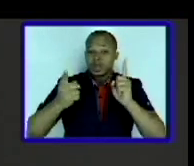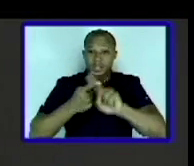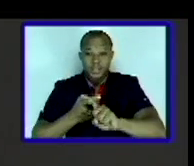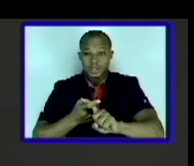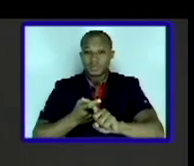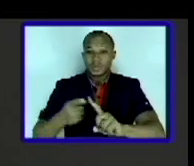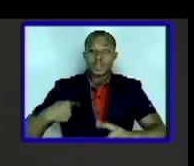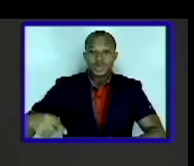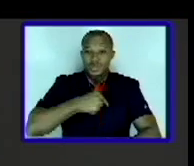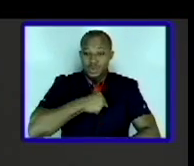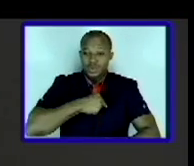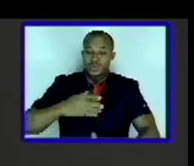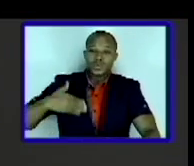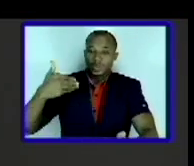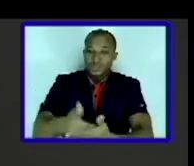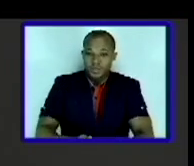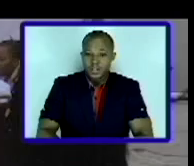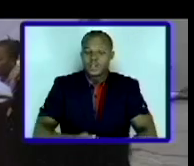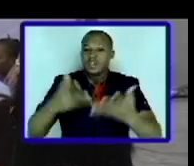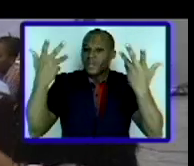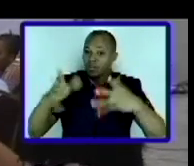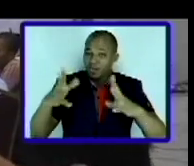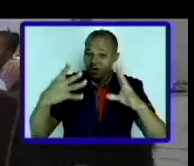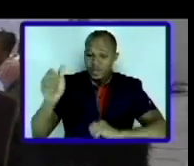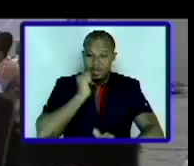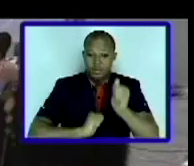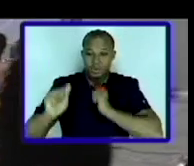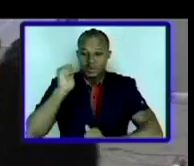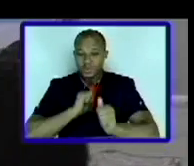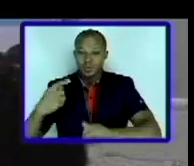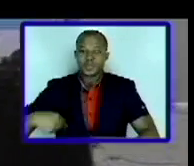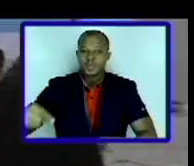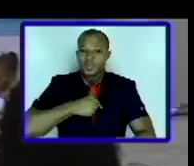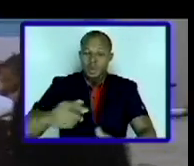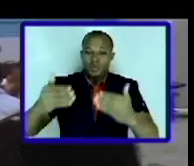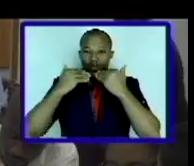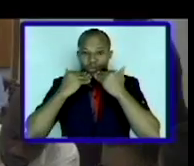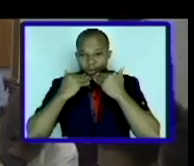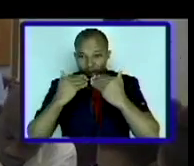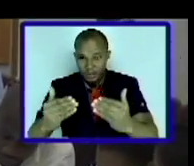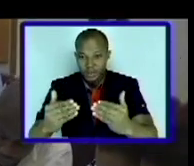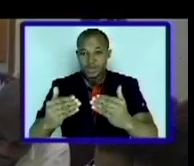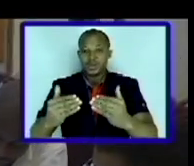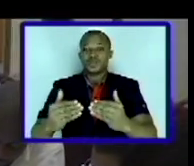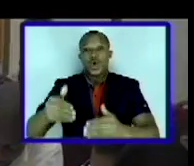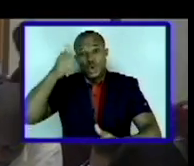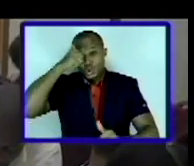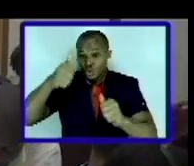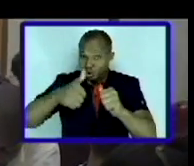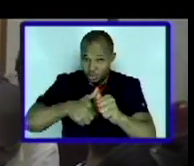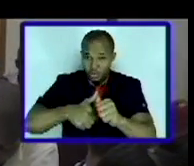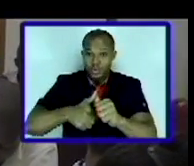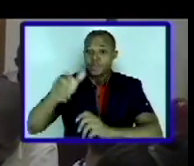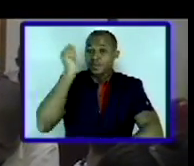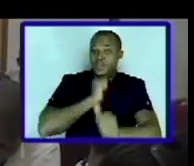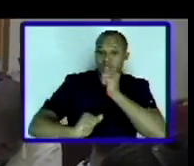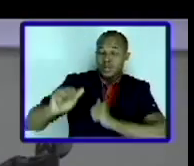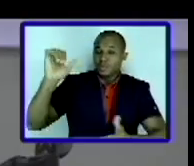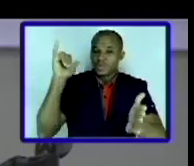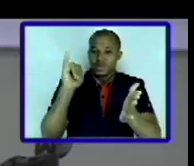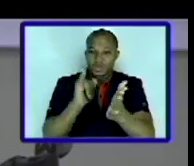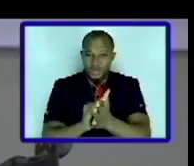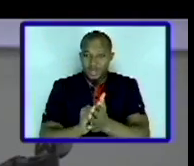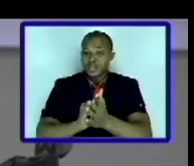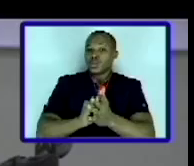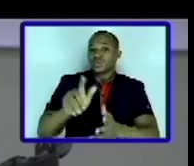zanmi téléspectateur nous rive nan fin émission pour semaine ça. Avant nous aller, n'a remercier ou pour disponibilité ou ak écoute. N'a faire ou